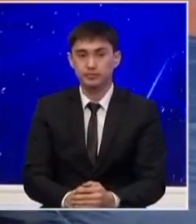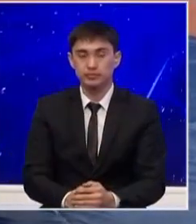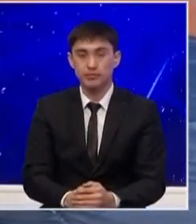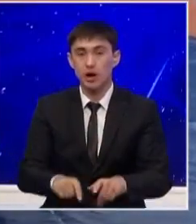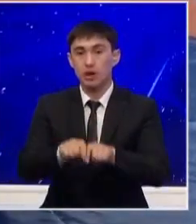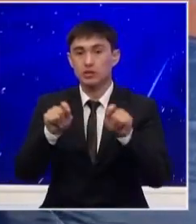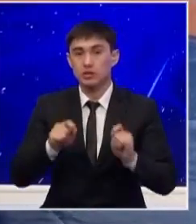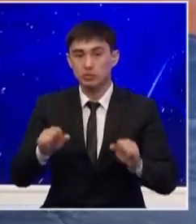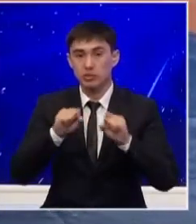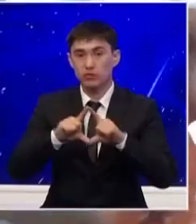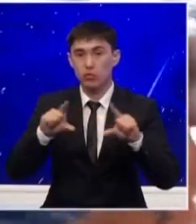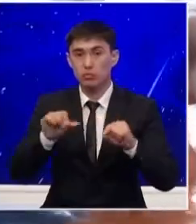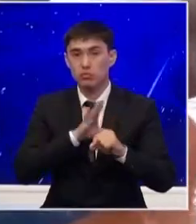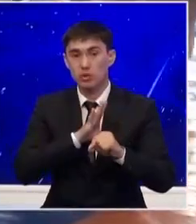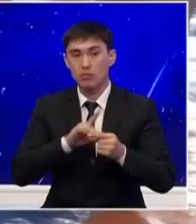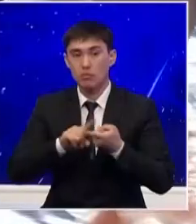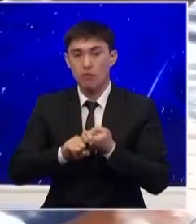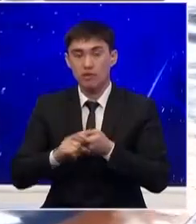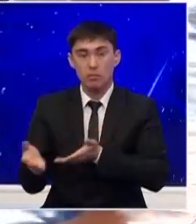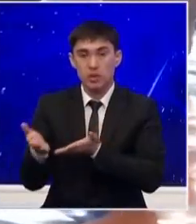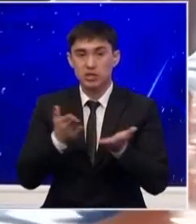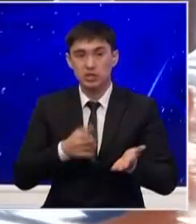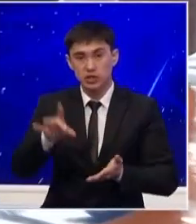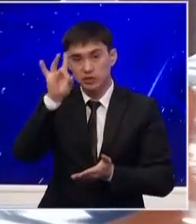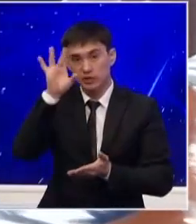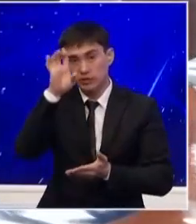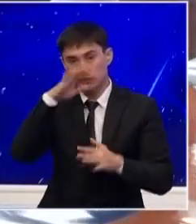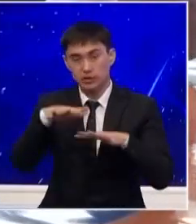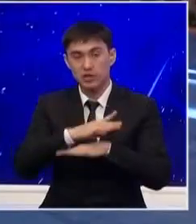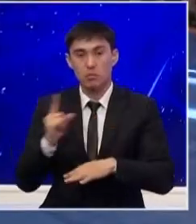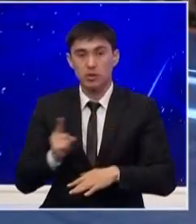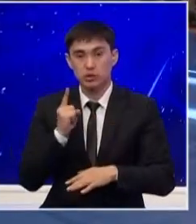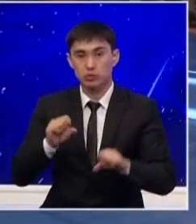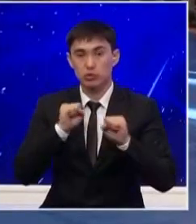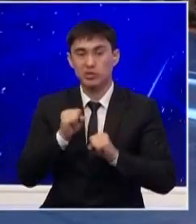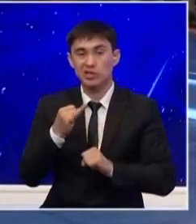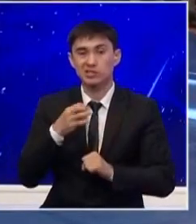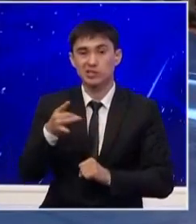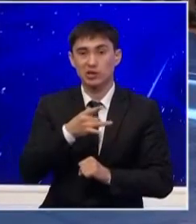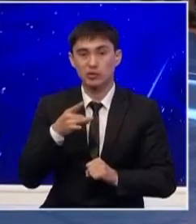Открытие спортивного комплекса стало поводом для приглашения известных в стране мастеров спорта из Илийского